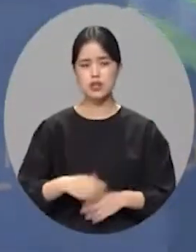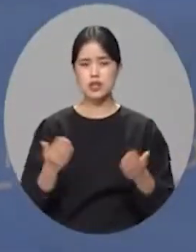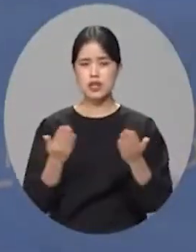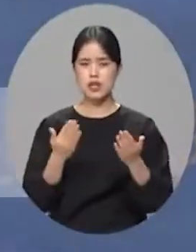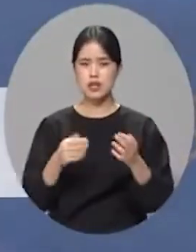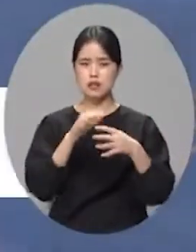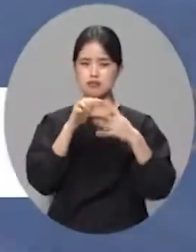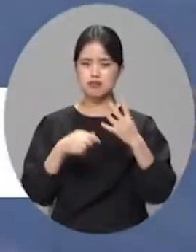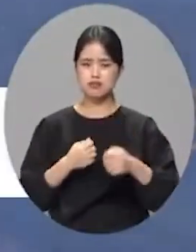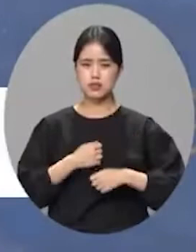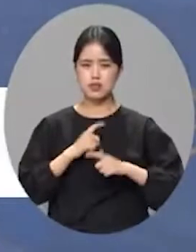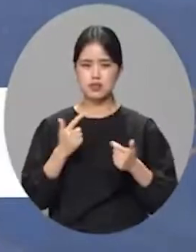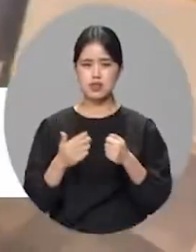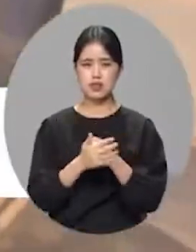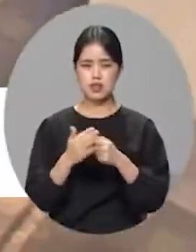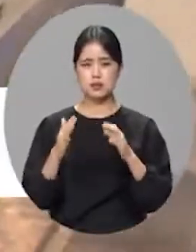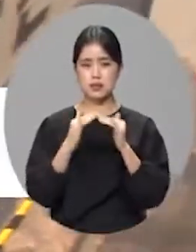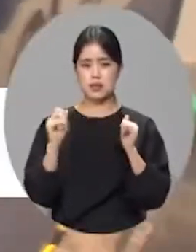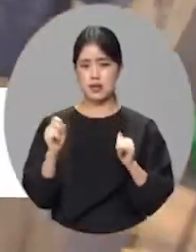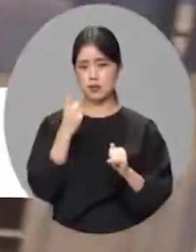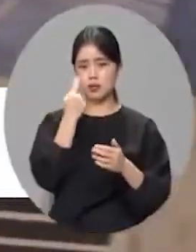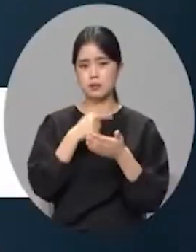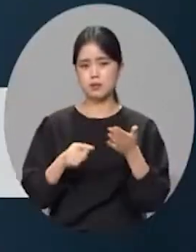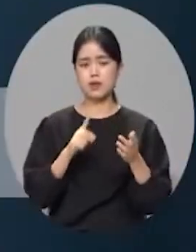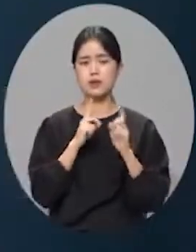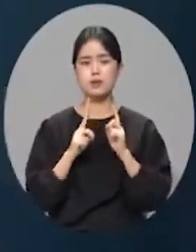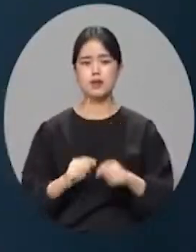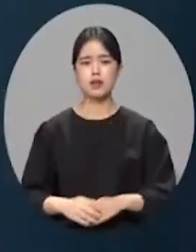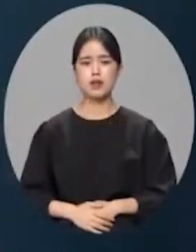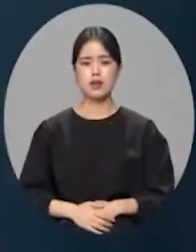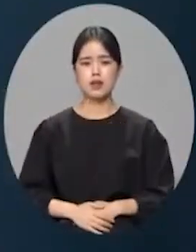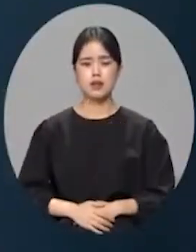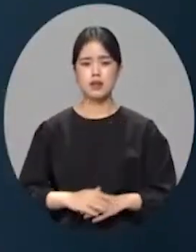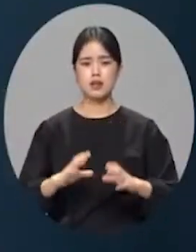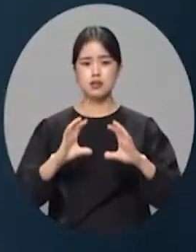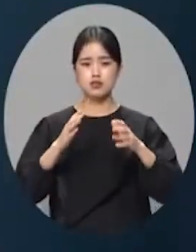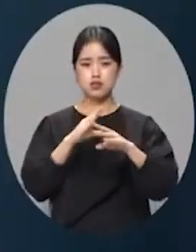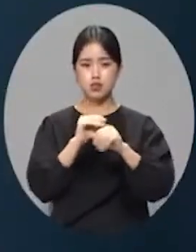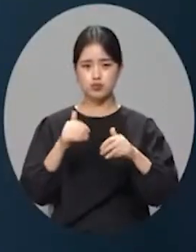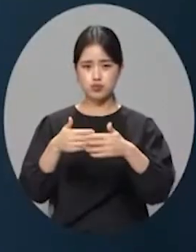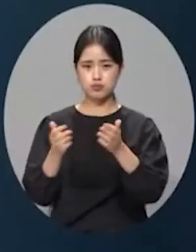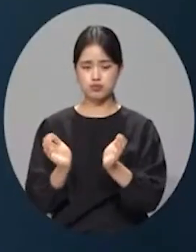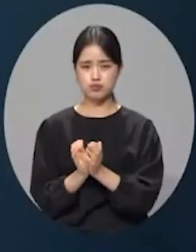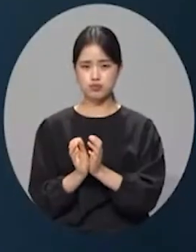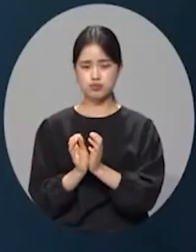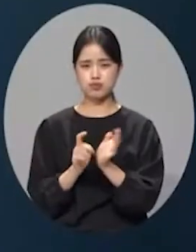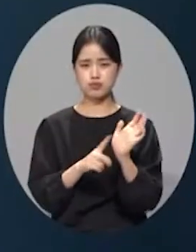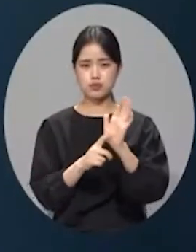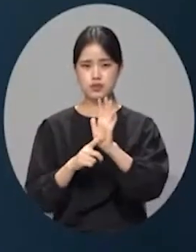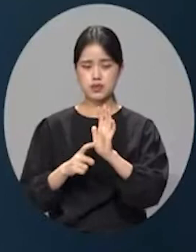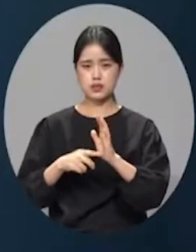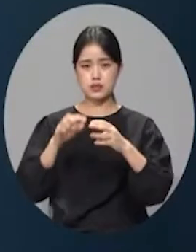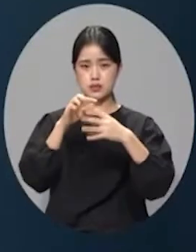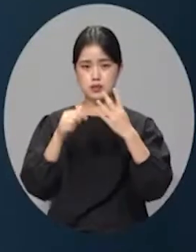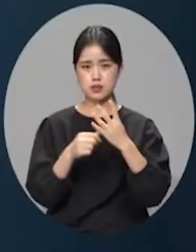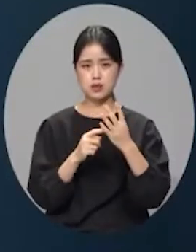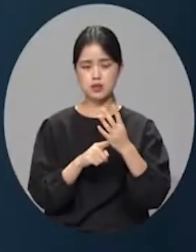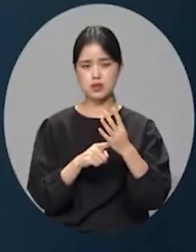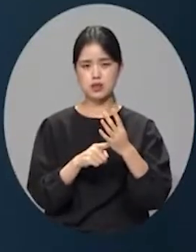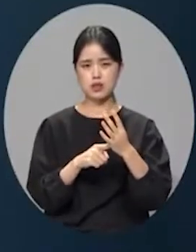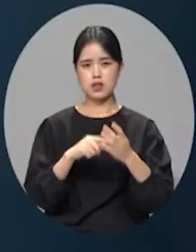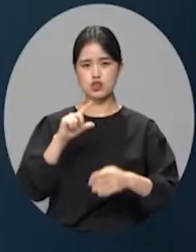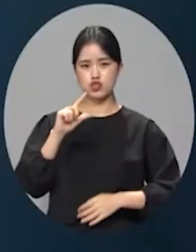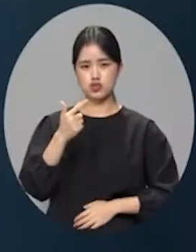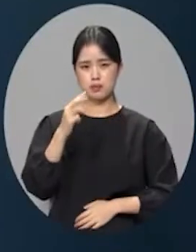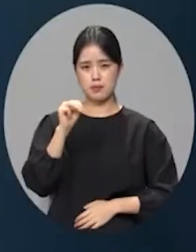계획을 지키지 않아 발생한 인재라고 결론 지었습니다. 국토교통부에서 공고한 건설공사 지침에는 관경이